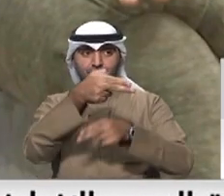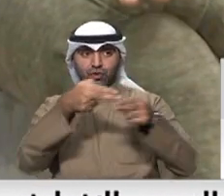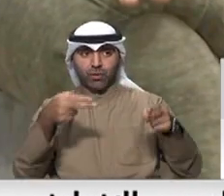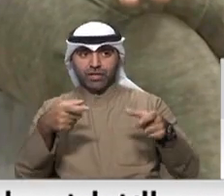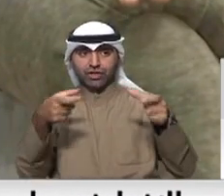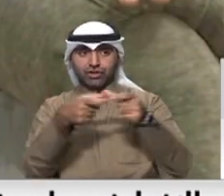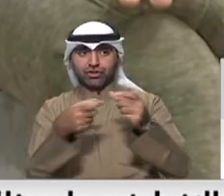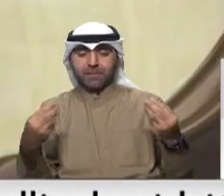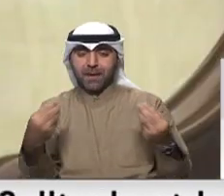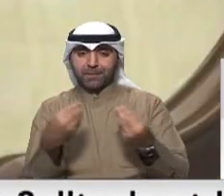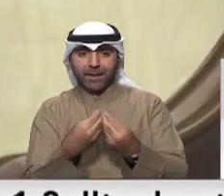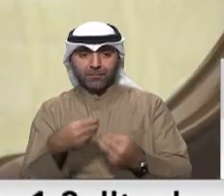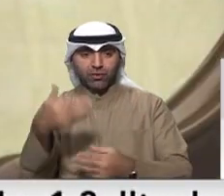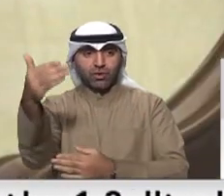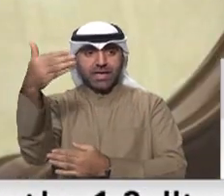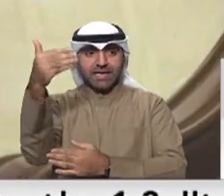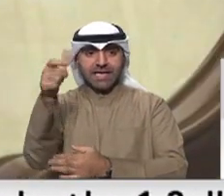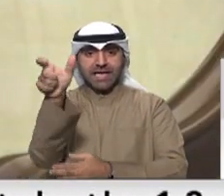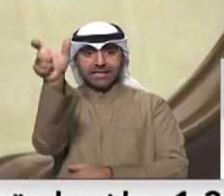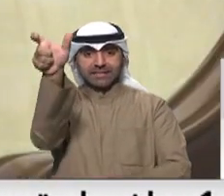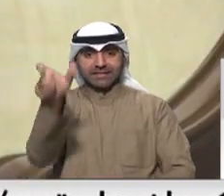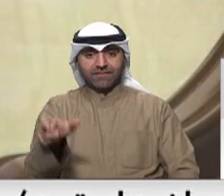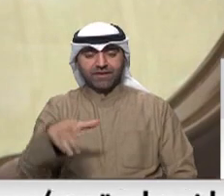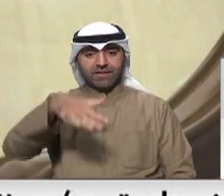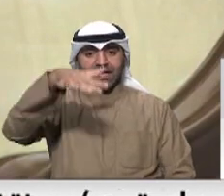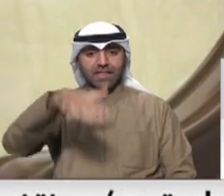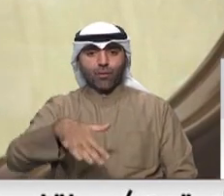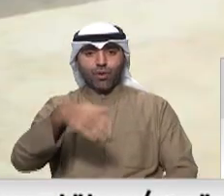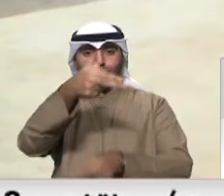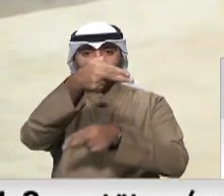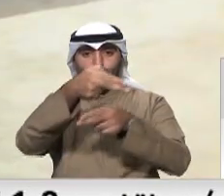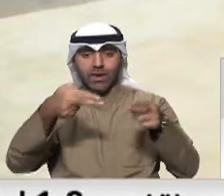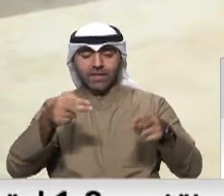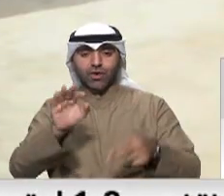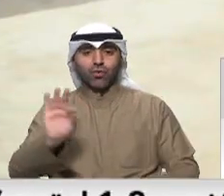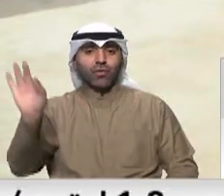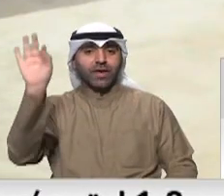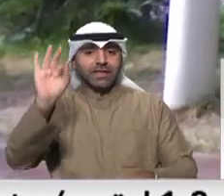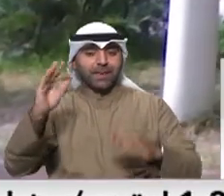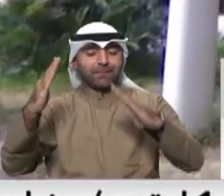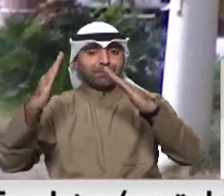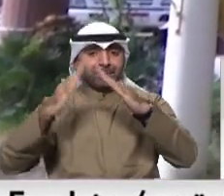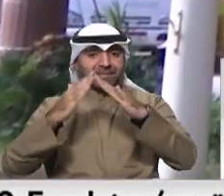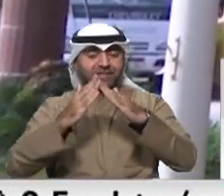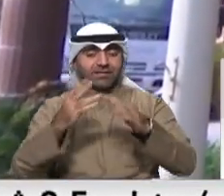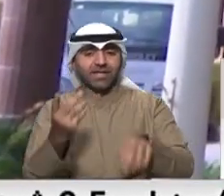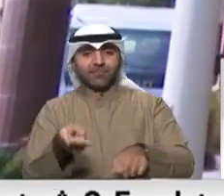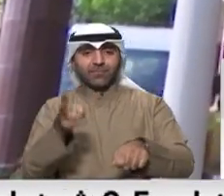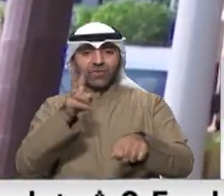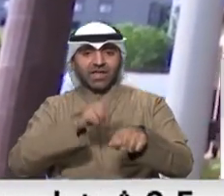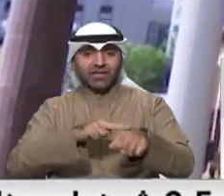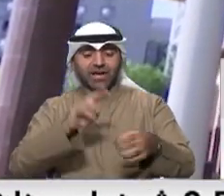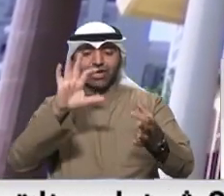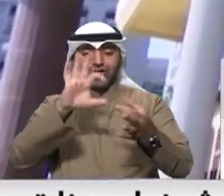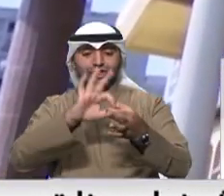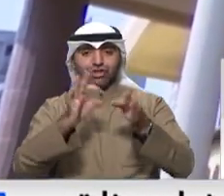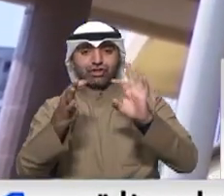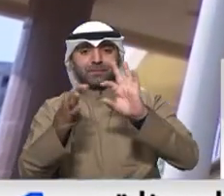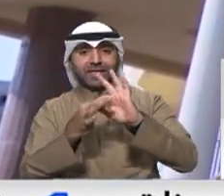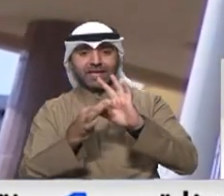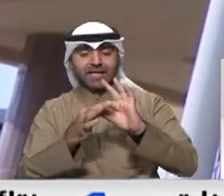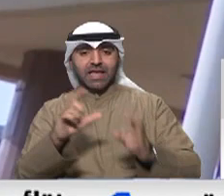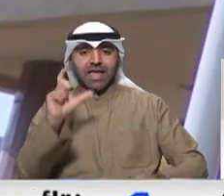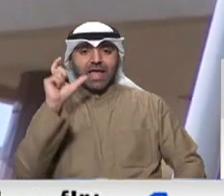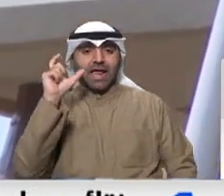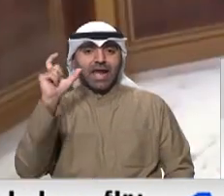من الشعب الكويتي، واصلت جمعية الهلال الأحمر الكويتي دورها في هذا الدعم، حيث شهد مقر جمعية الهلال